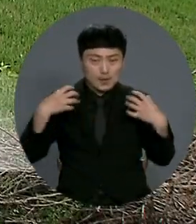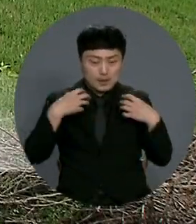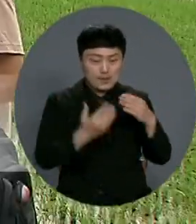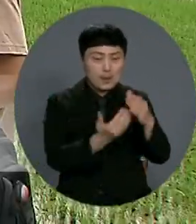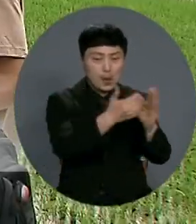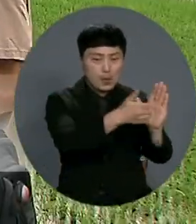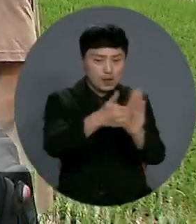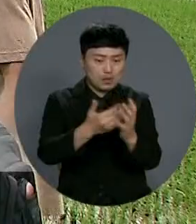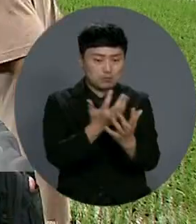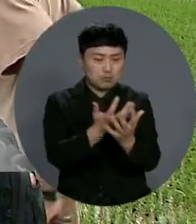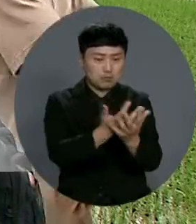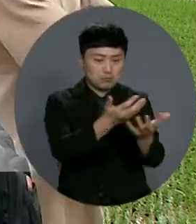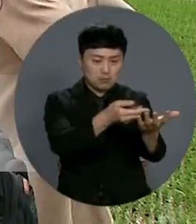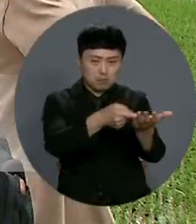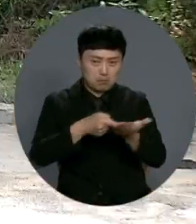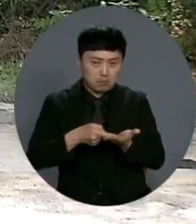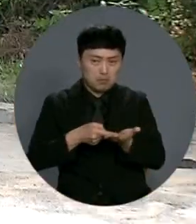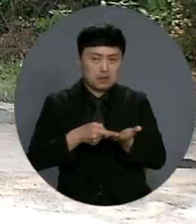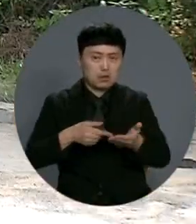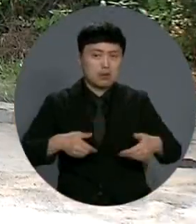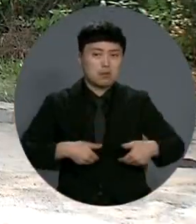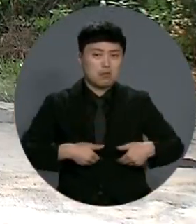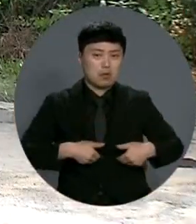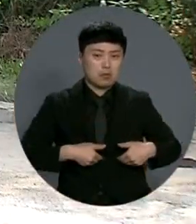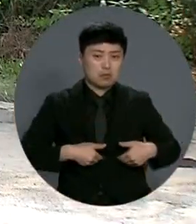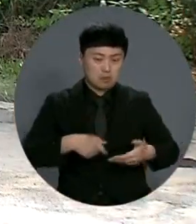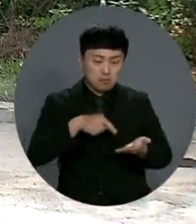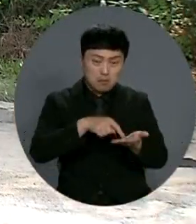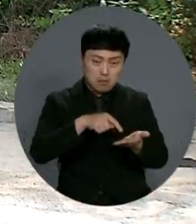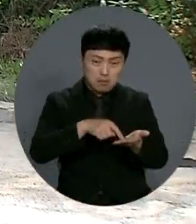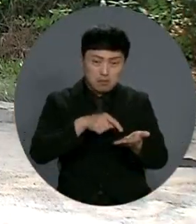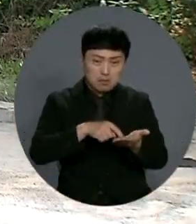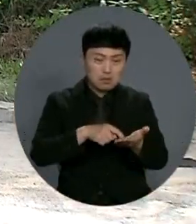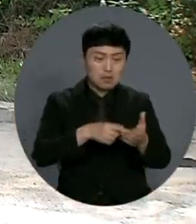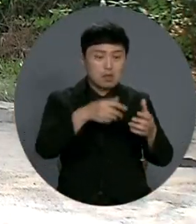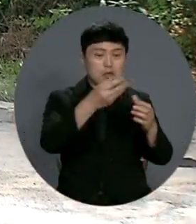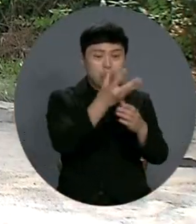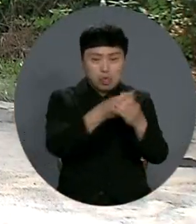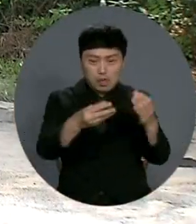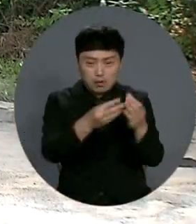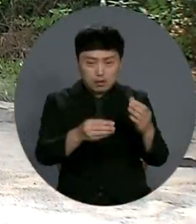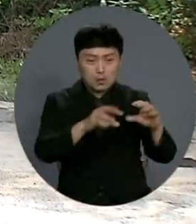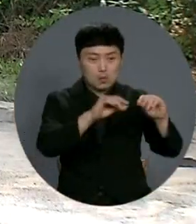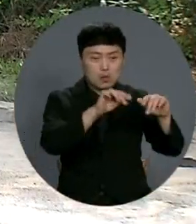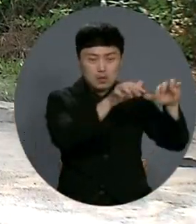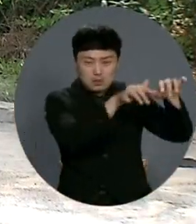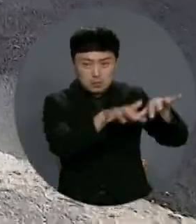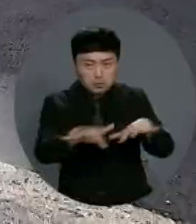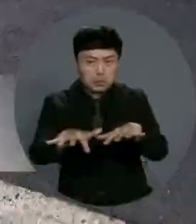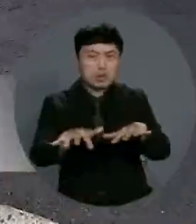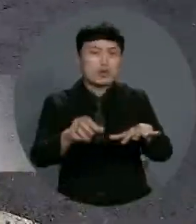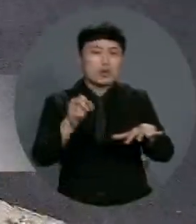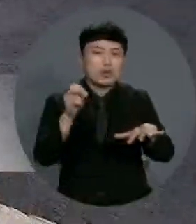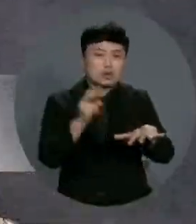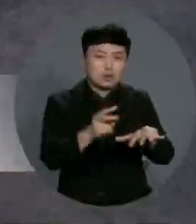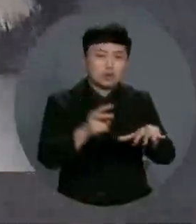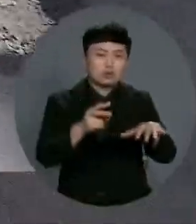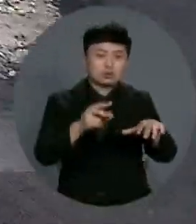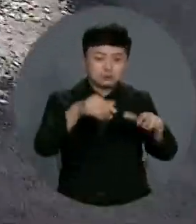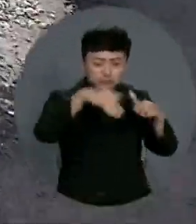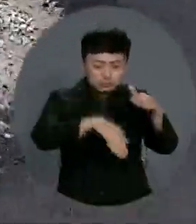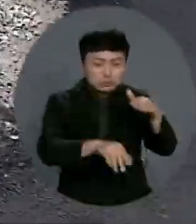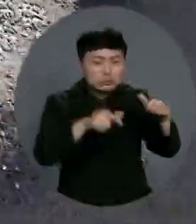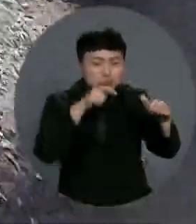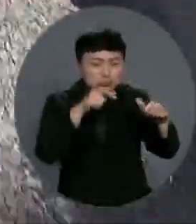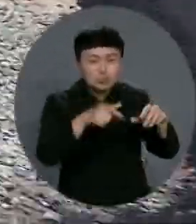영향평가서를 제출하도록 하고 있습니다이 평가서에는 배수관련 개통부터 토사 유출 가능성 지하수 상태